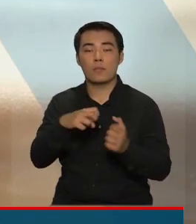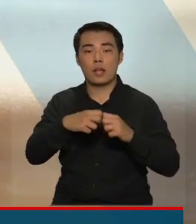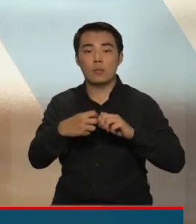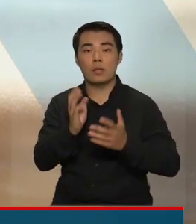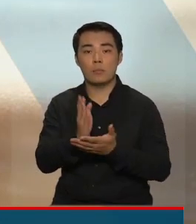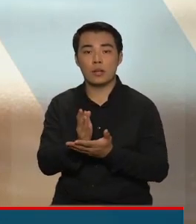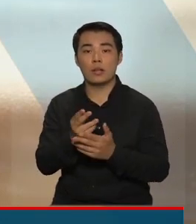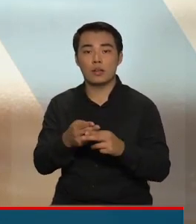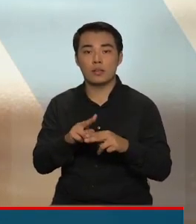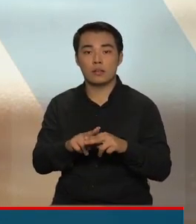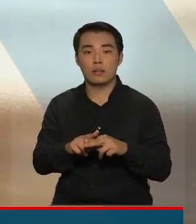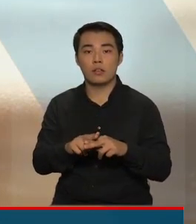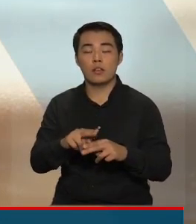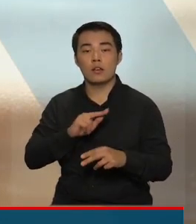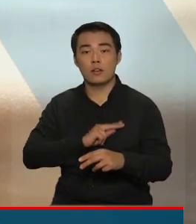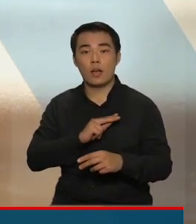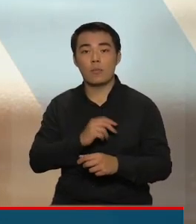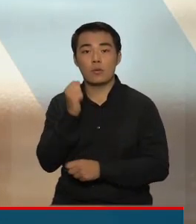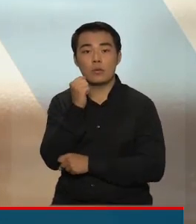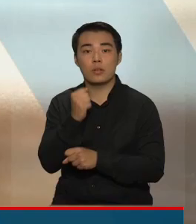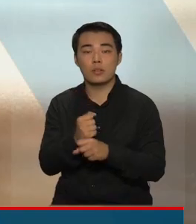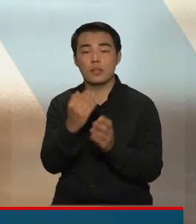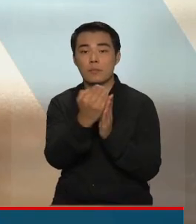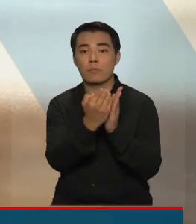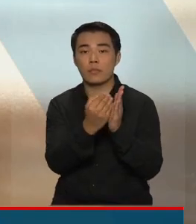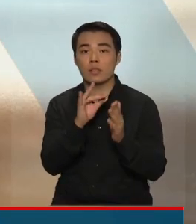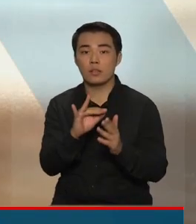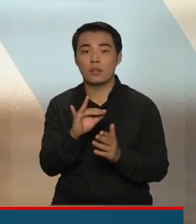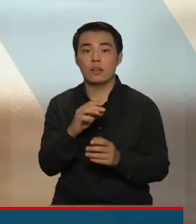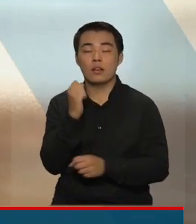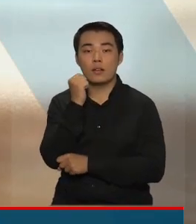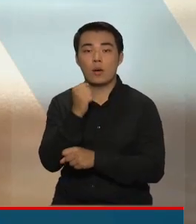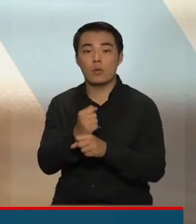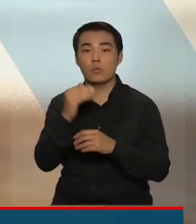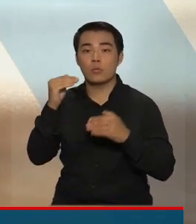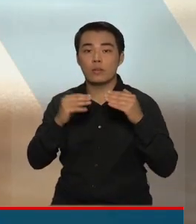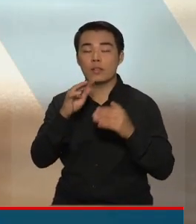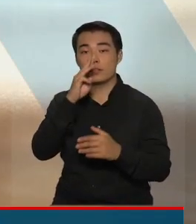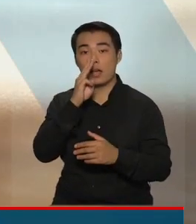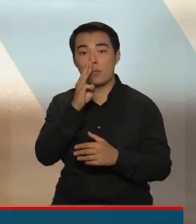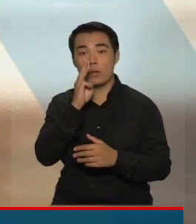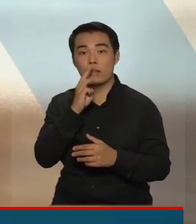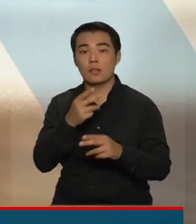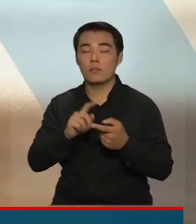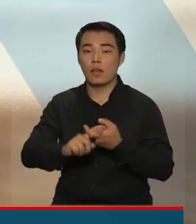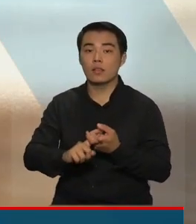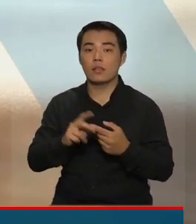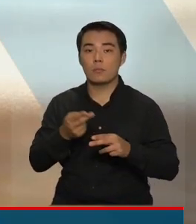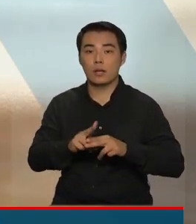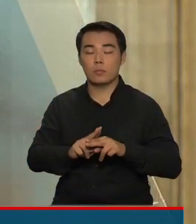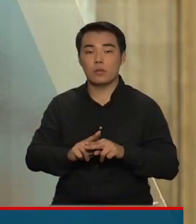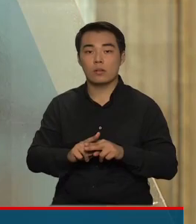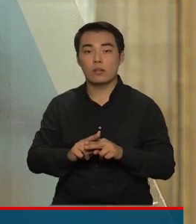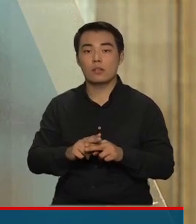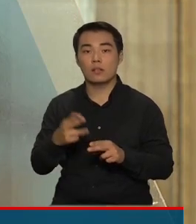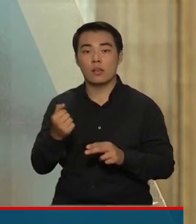Ол жұмыскерлердің тізіміне байланысты, жұмыскерлердің деңгейіне байланысты, айлығына байланысты. Сондықтан да